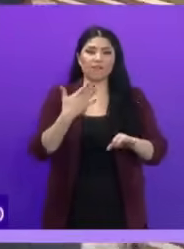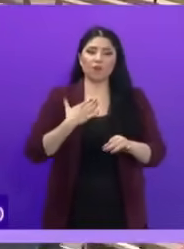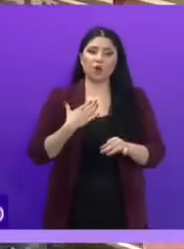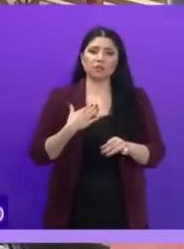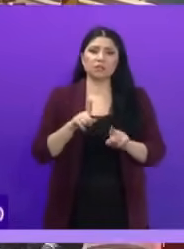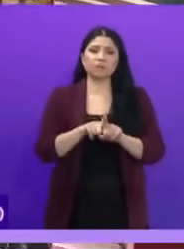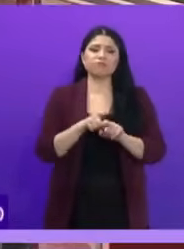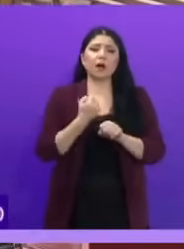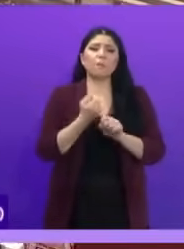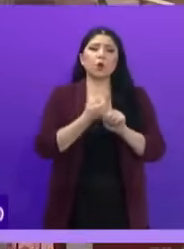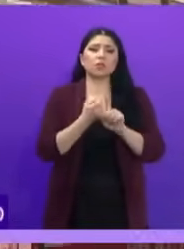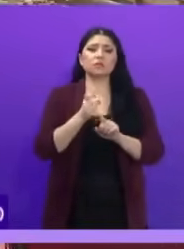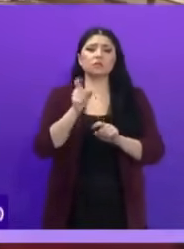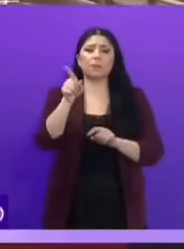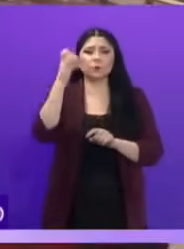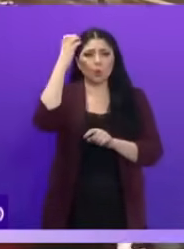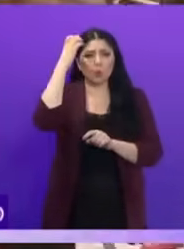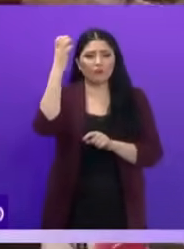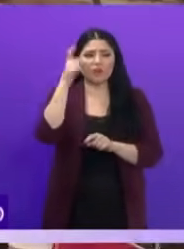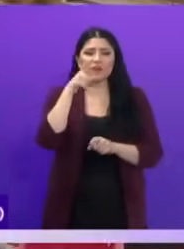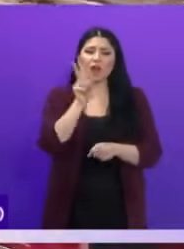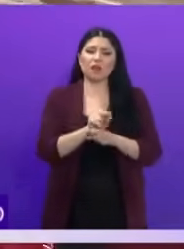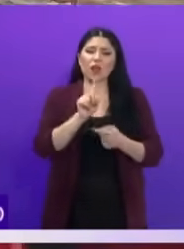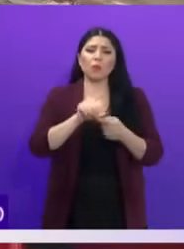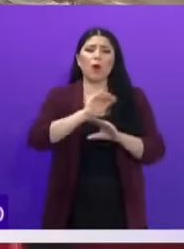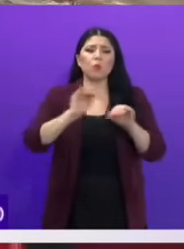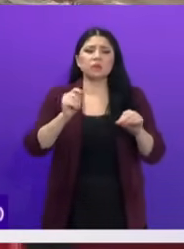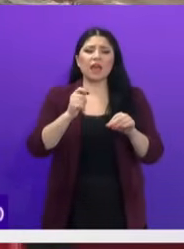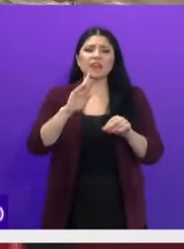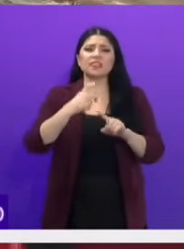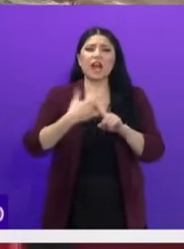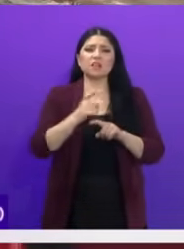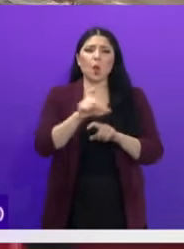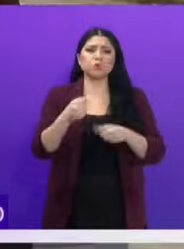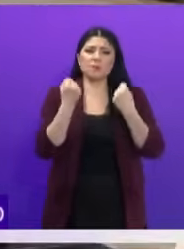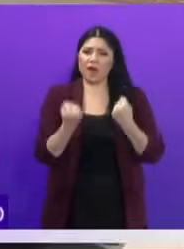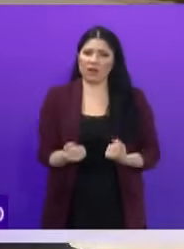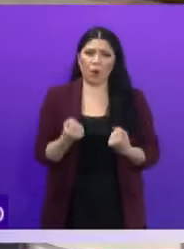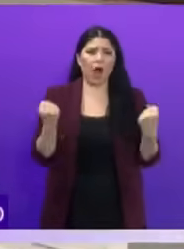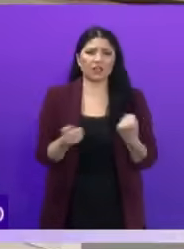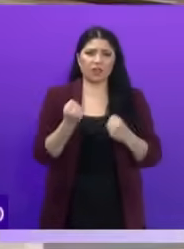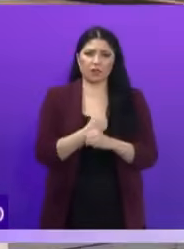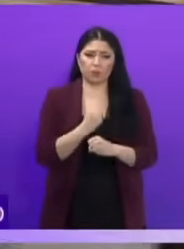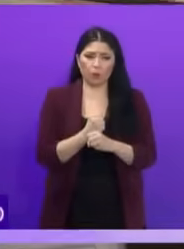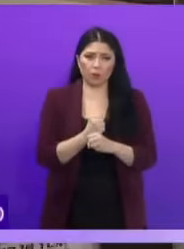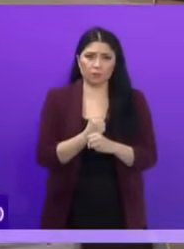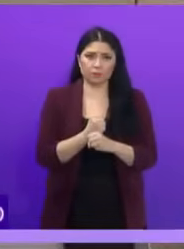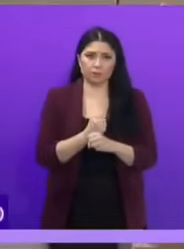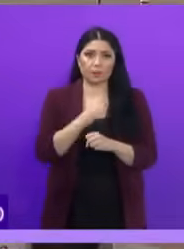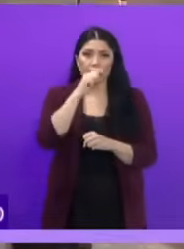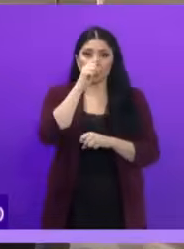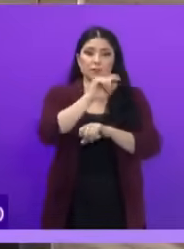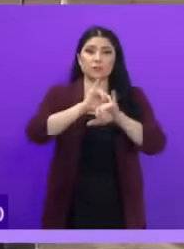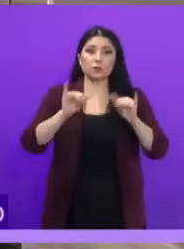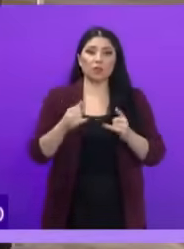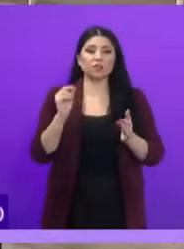atenția guvernanților asupra numeroaselor taxe care le îngreunează activitatea, spun aceștia. Acțiunea va ține până